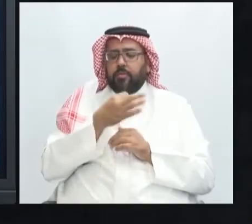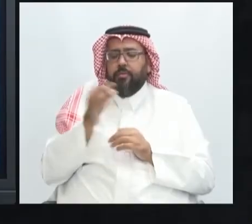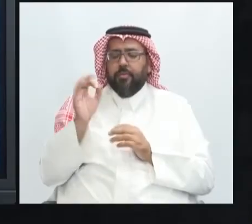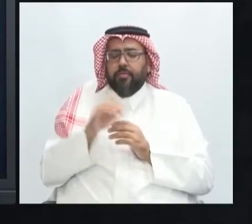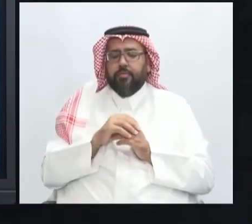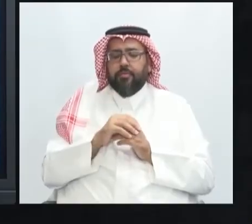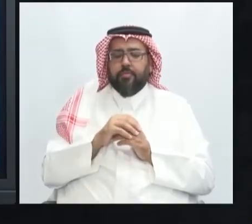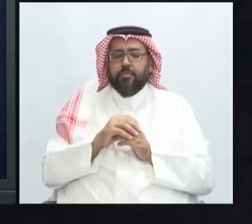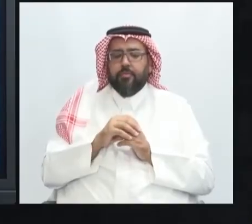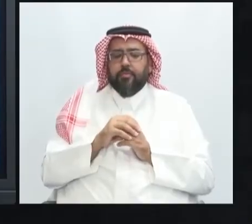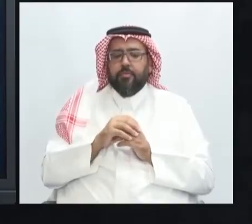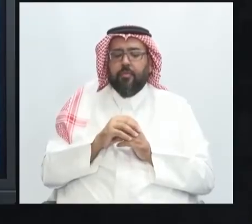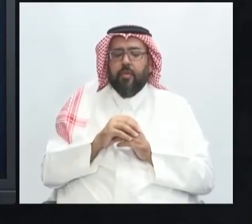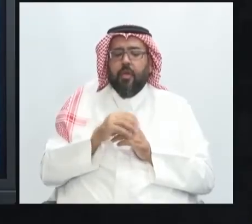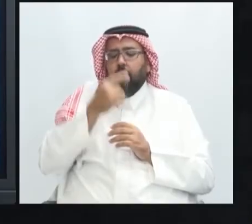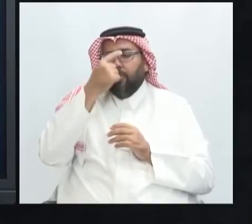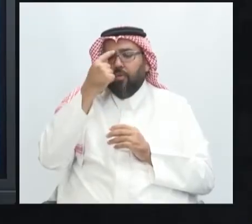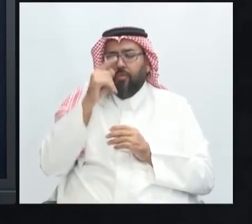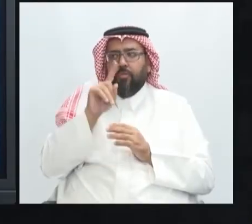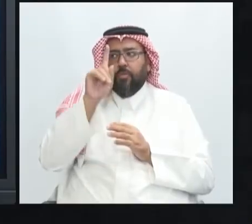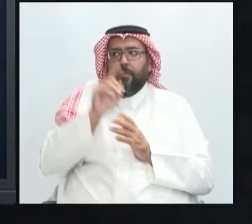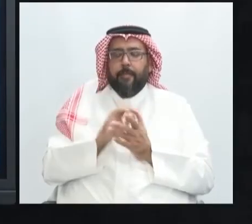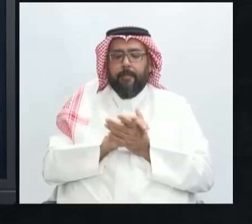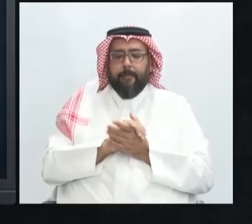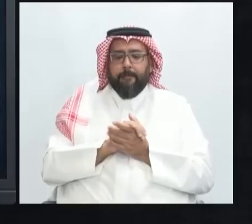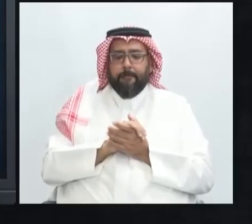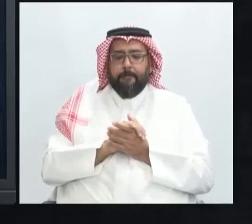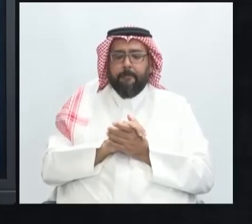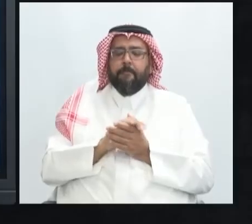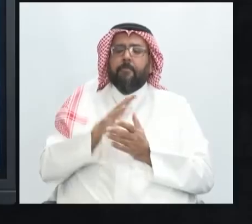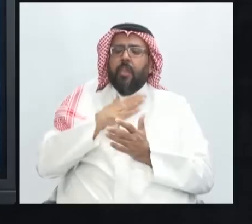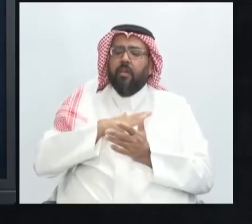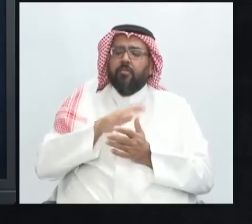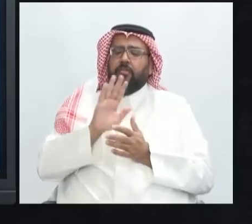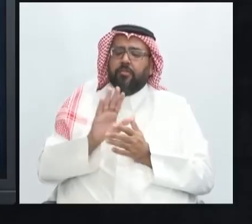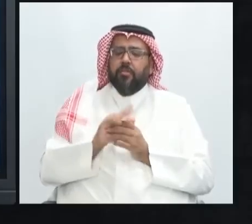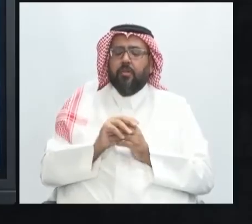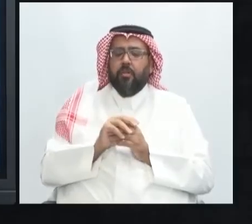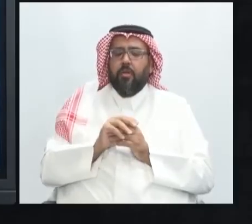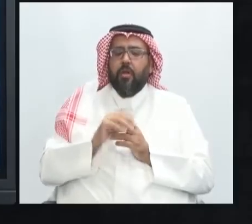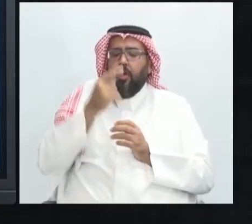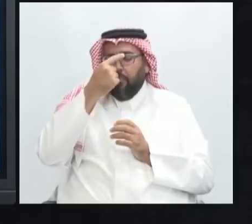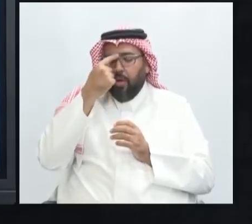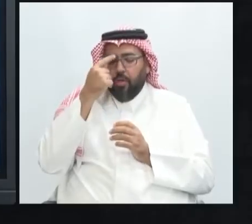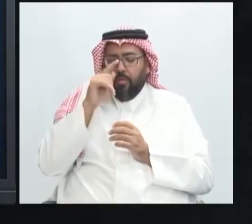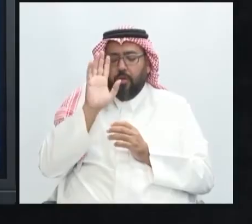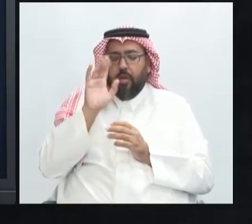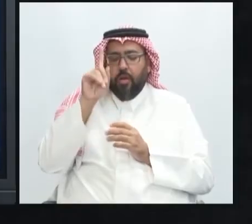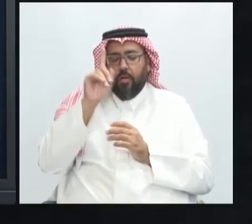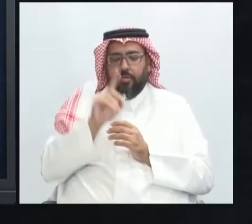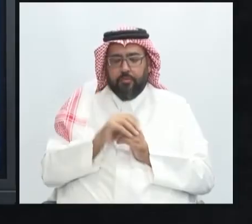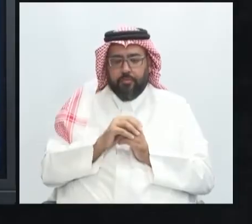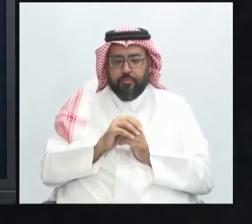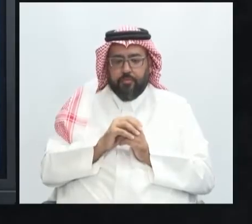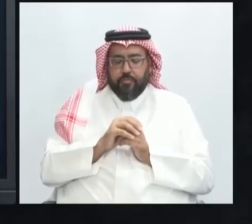ما يصيب الانسان فهو بقضاء الله وقدره فطيب نفسنا ايها الانسان لما قسمه الله